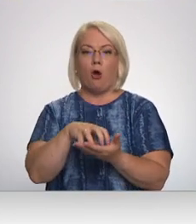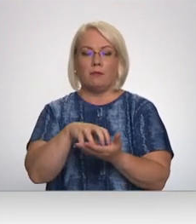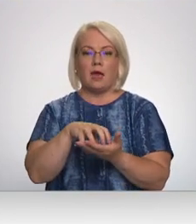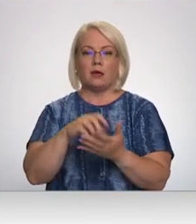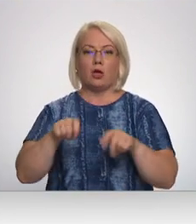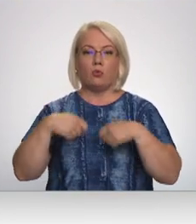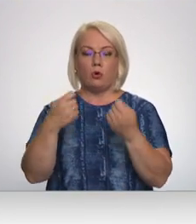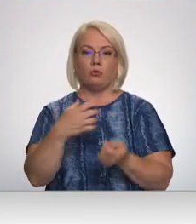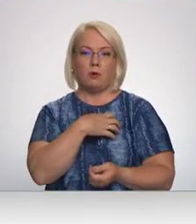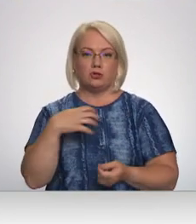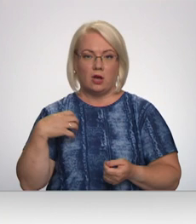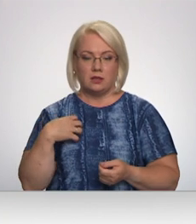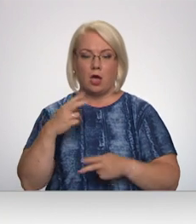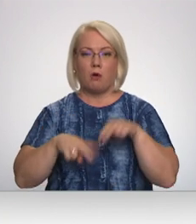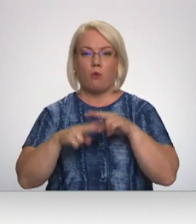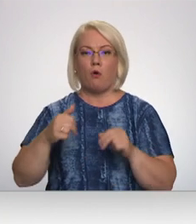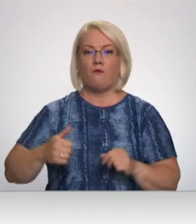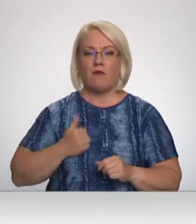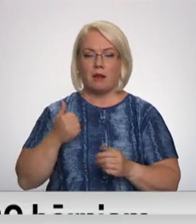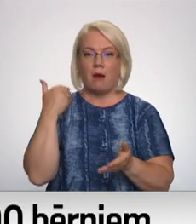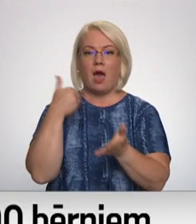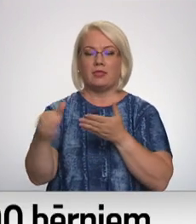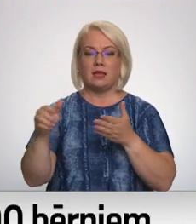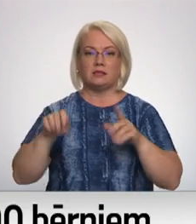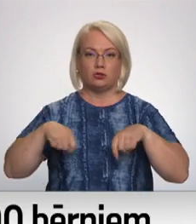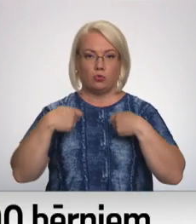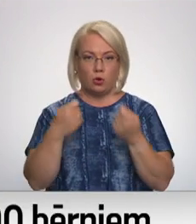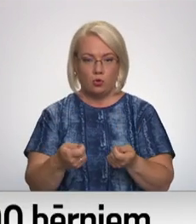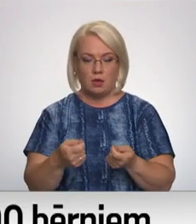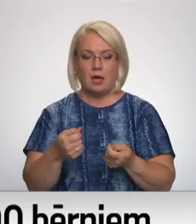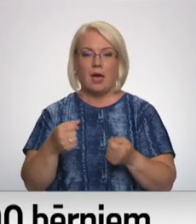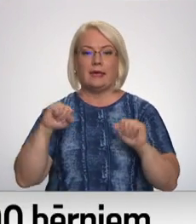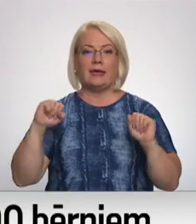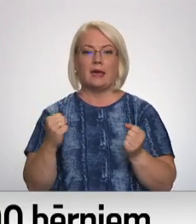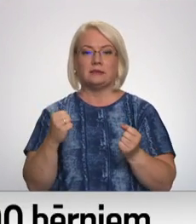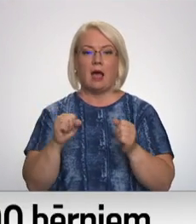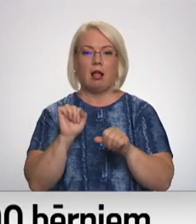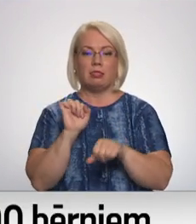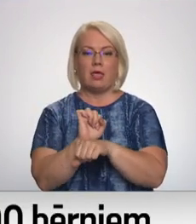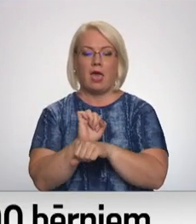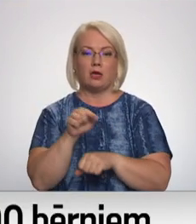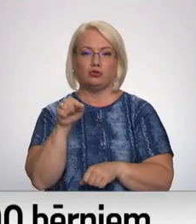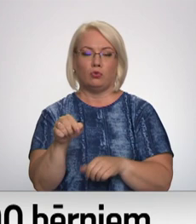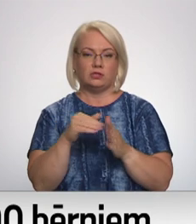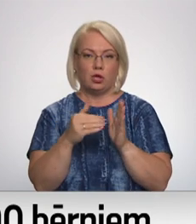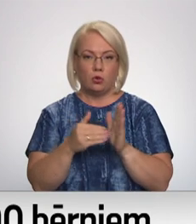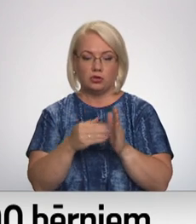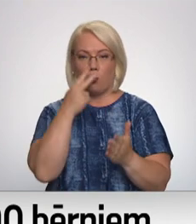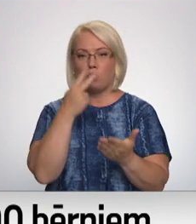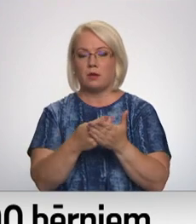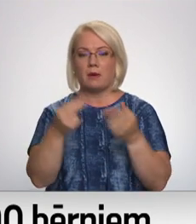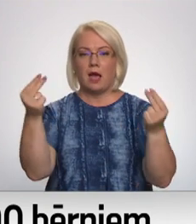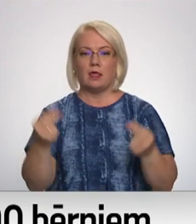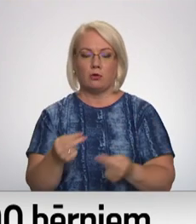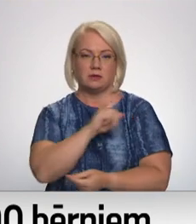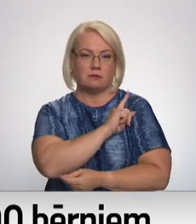pašvaldībai. Būvuzņēmējs ir atteicies nodot objektu. Tātad faktiski viņš ir iesaldējis šo situāciju, sakot tā, ka mēs uzskatām, ka līgums ir spēkā,